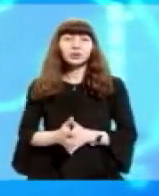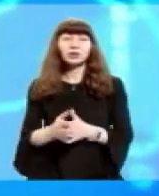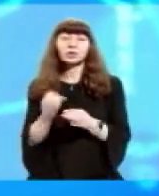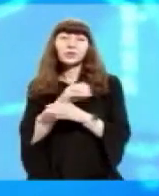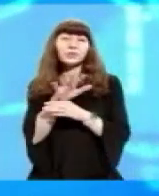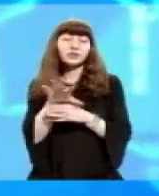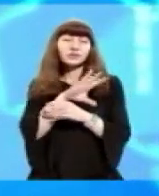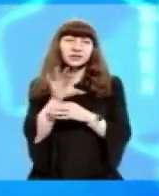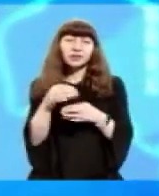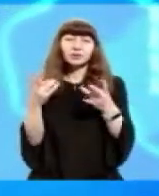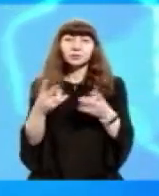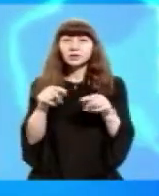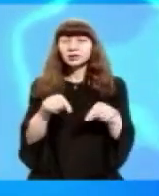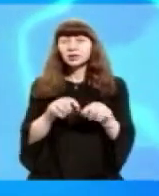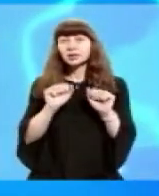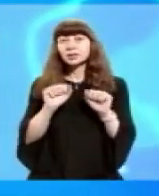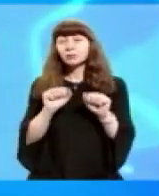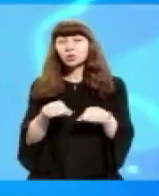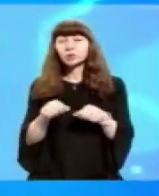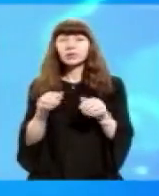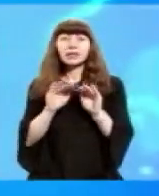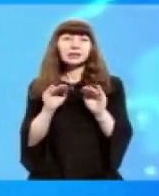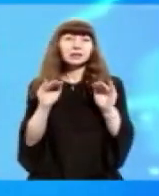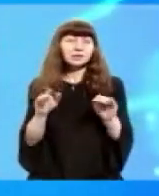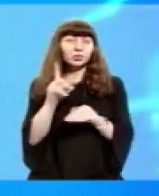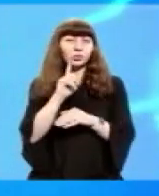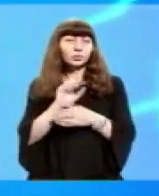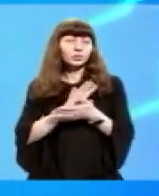оснащен всем необходимым. Здесь для маленьких пациентов созданы